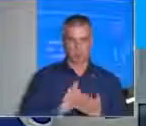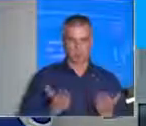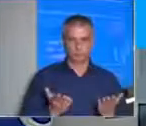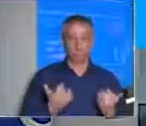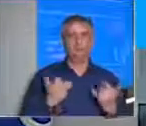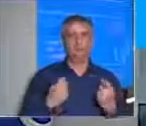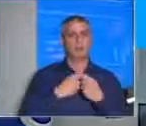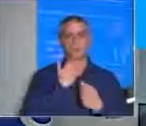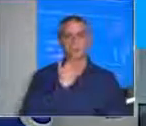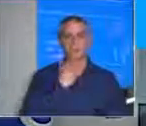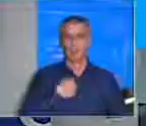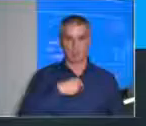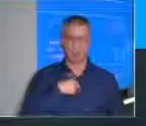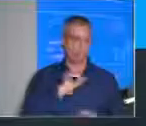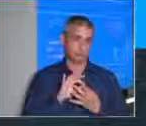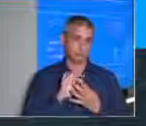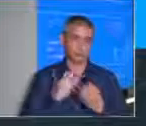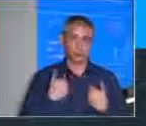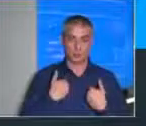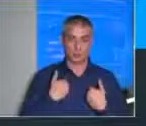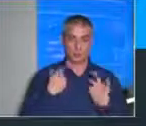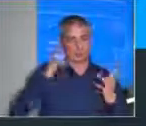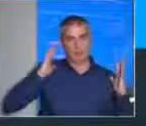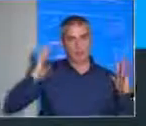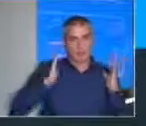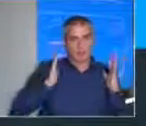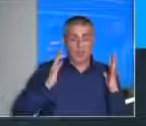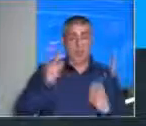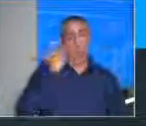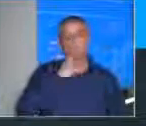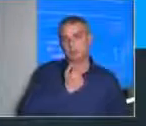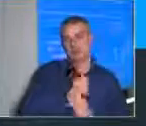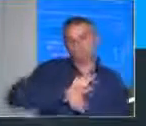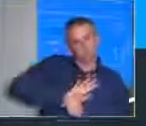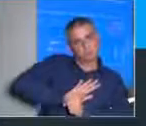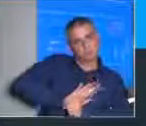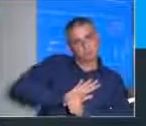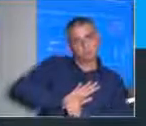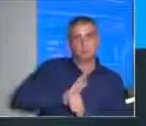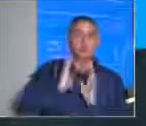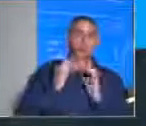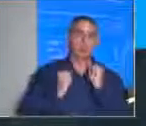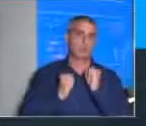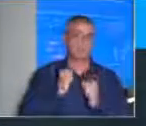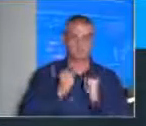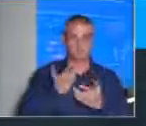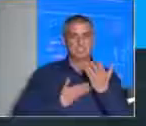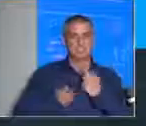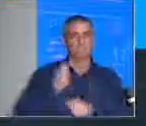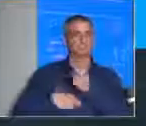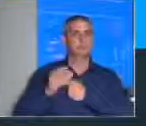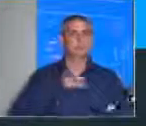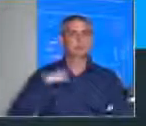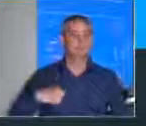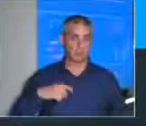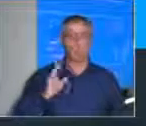עכשיו לגבי ישראל, אנחנו סך הכל, את יודעת, בין הפטיש לסדן, אמריקאים מפעילים עלינו עכשיו לחץ מאוד קשה ביחסים המסחרים